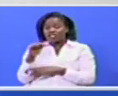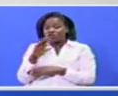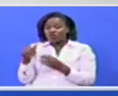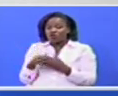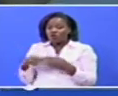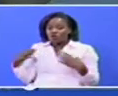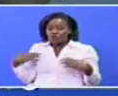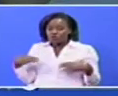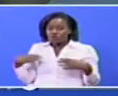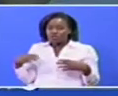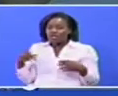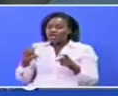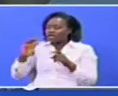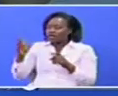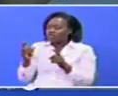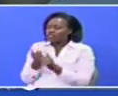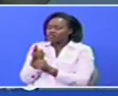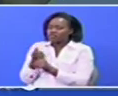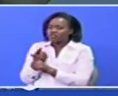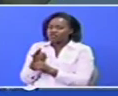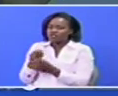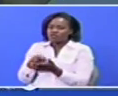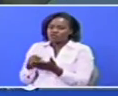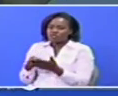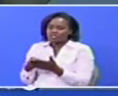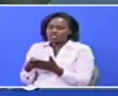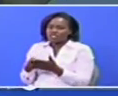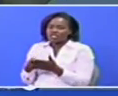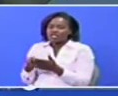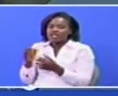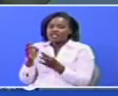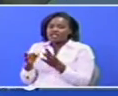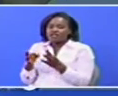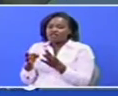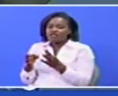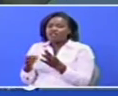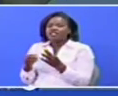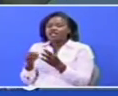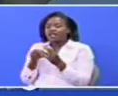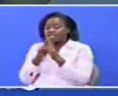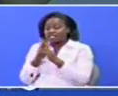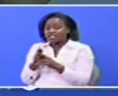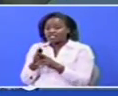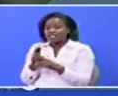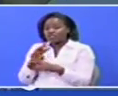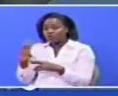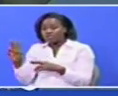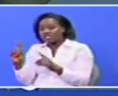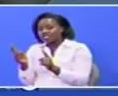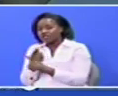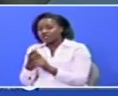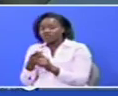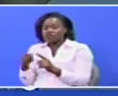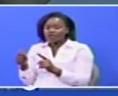iko na mambo tofauti. Watapata yale madhara yanayosababishwa kutokana na zare za mvua, sehemu kama za Western ni tofauti na kule sehemu kama